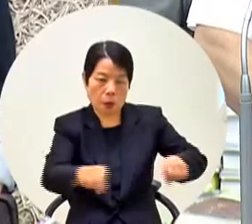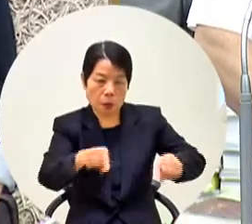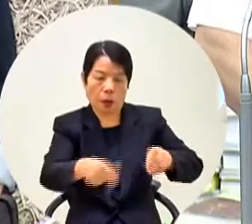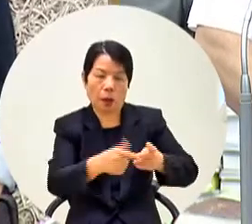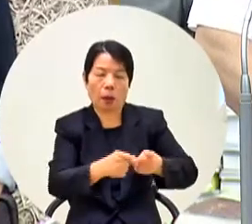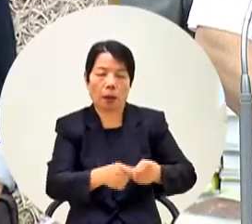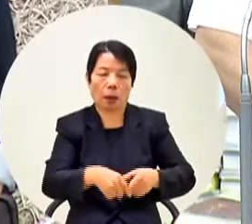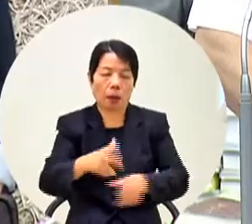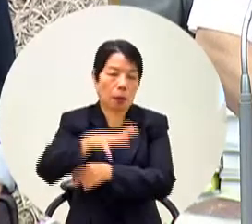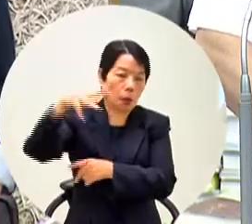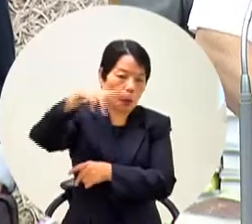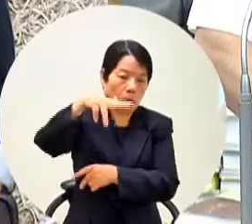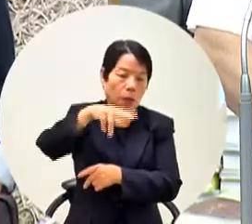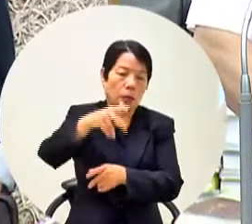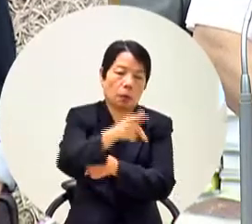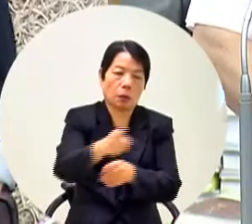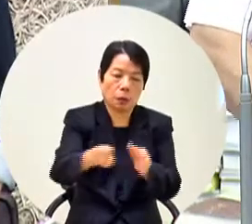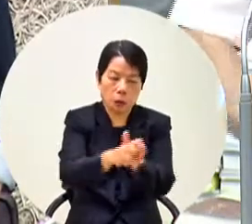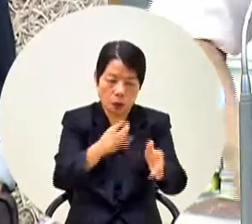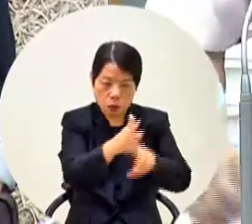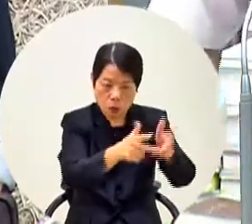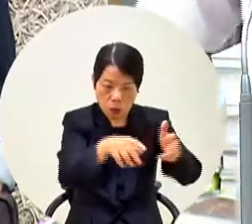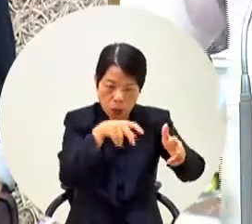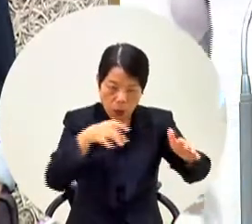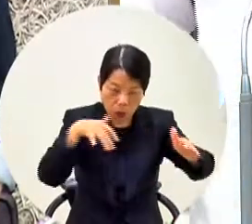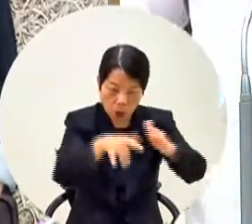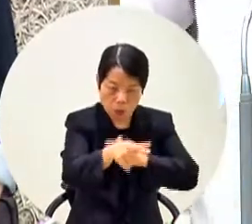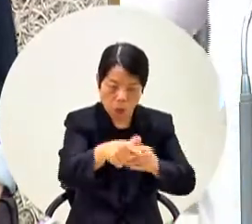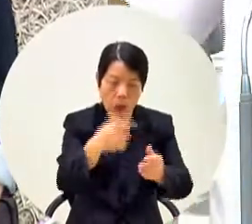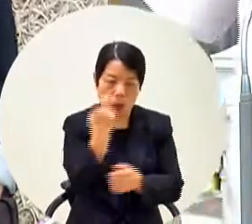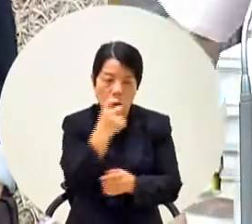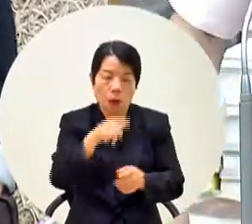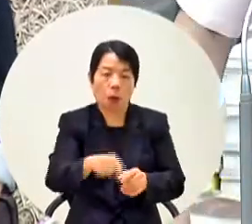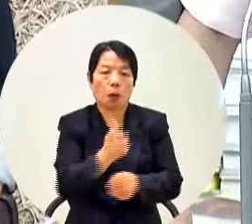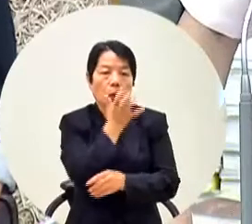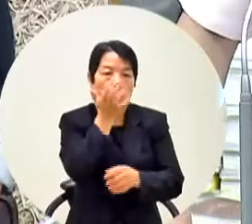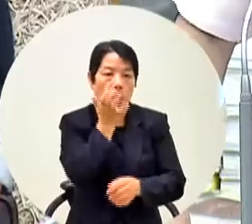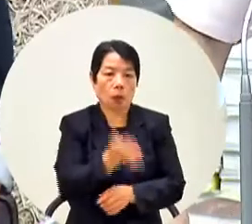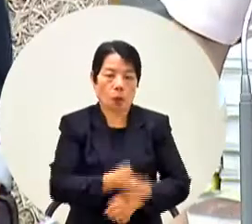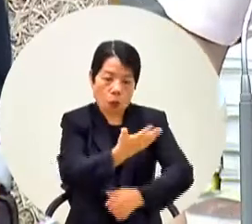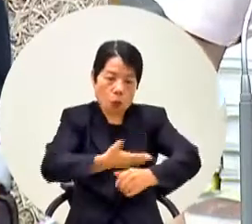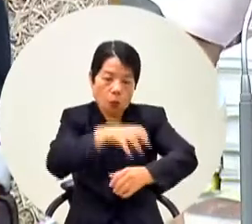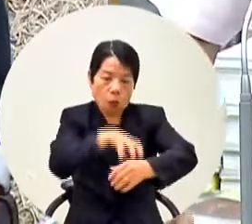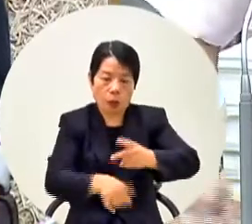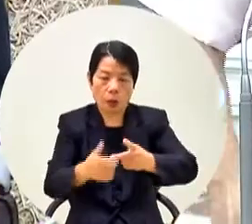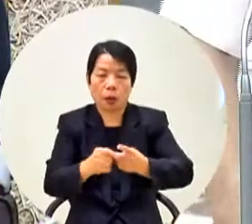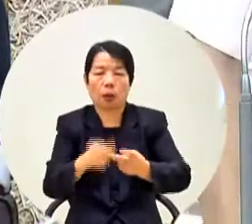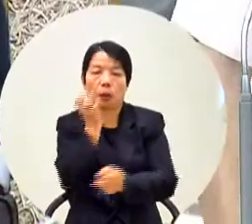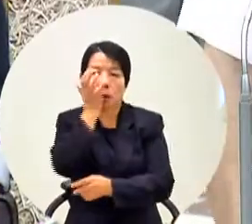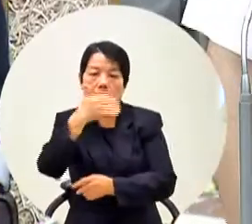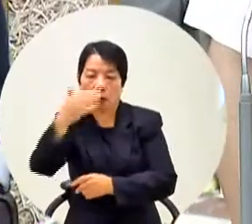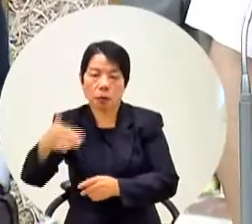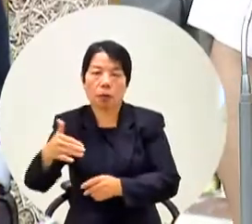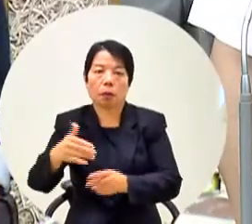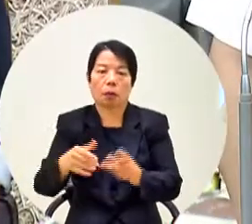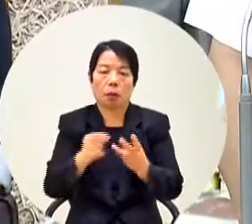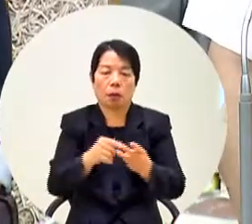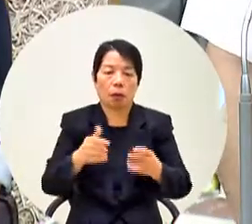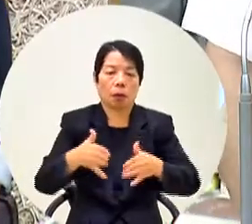起进入去工厂查核，包括湖内四家冈山，还有冈山还有湖内还有鹿